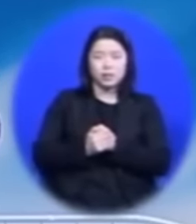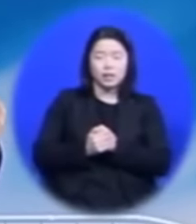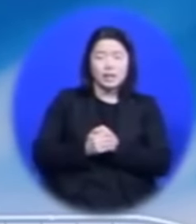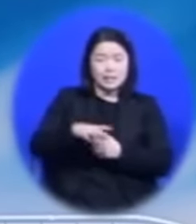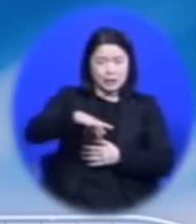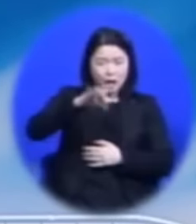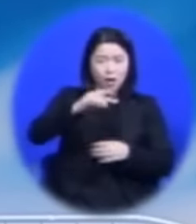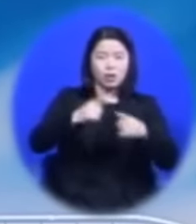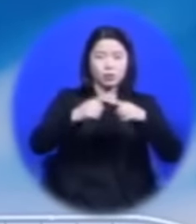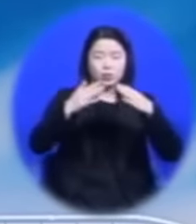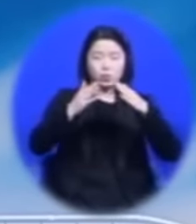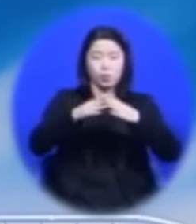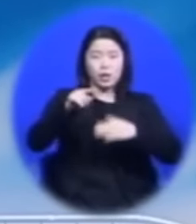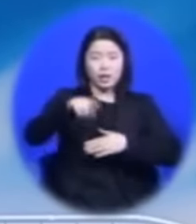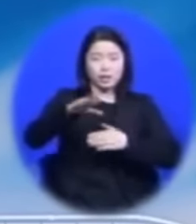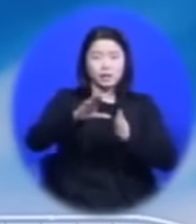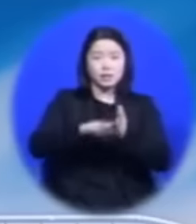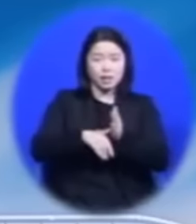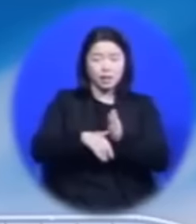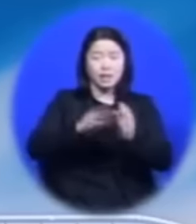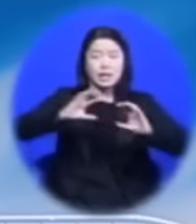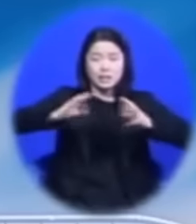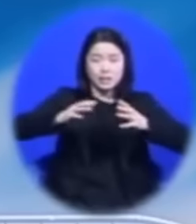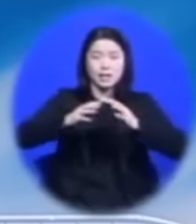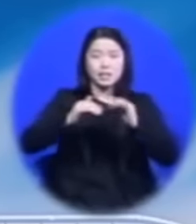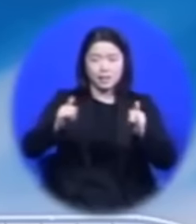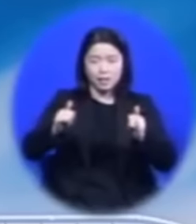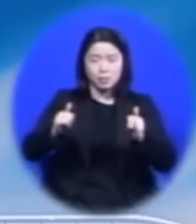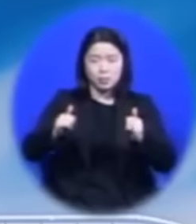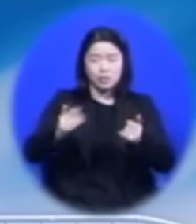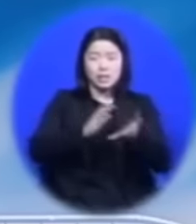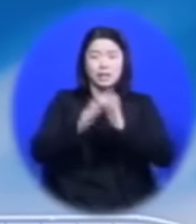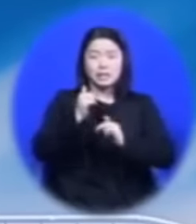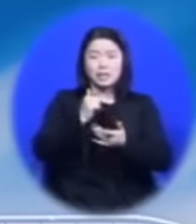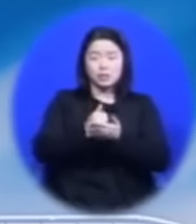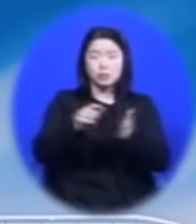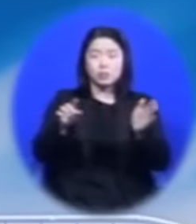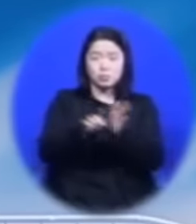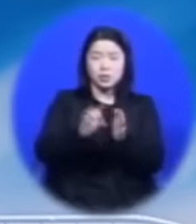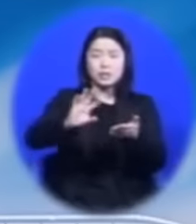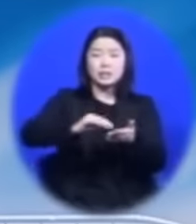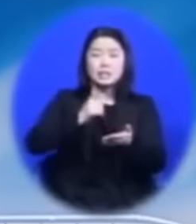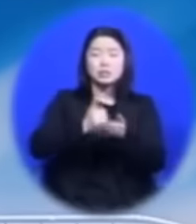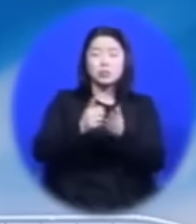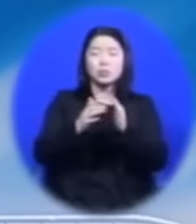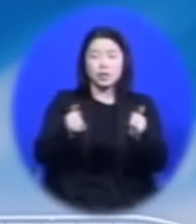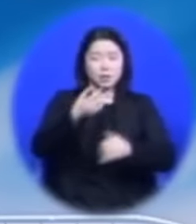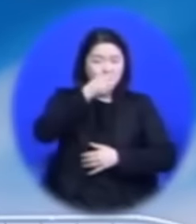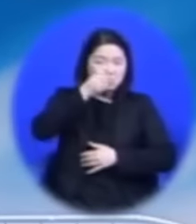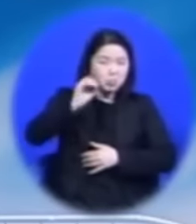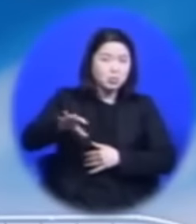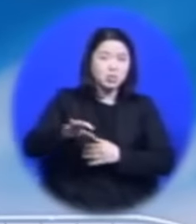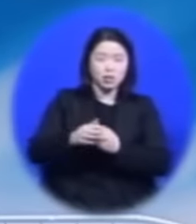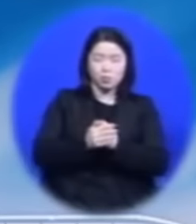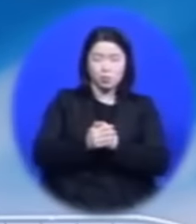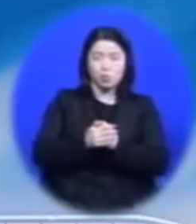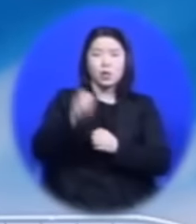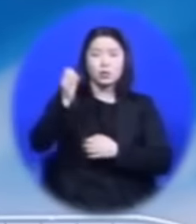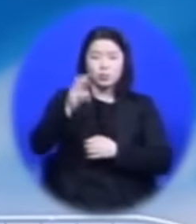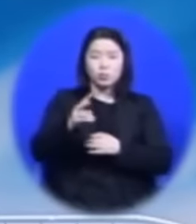초대교회 당시에 세상 사람들은 예수 믿는 그리스도인들을 무시하고